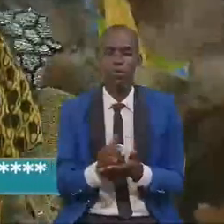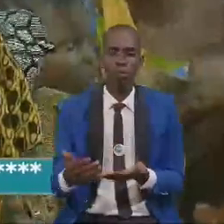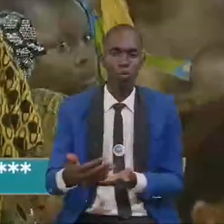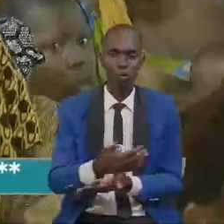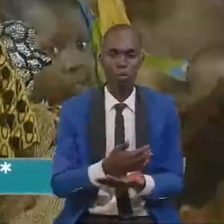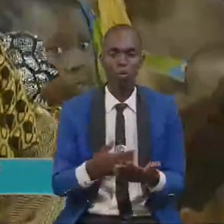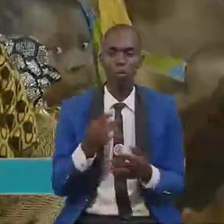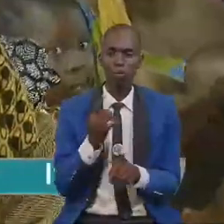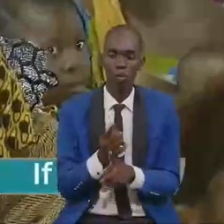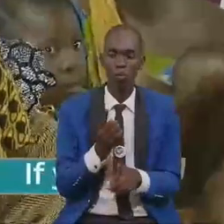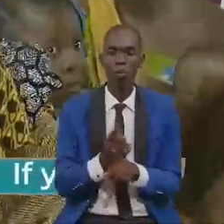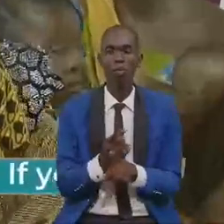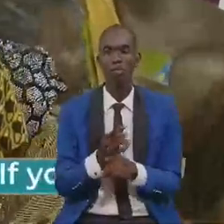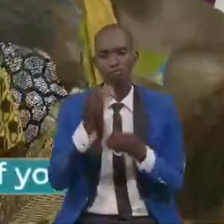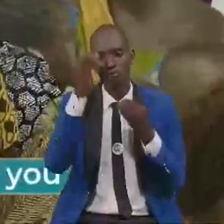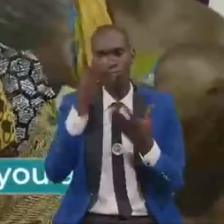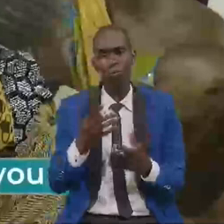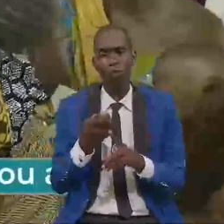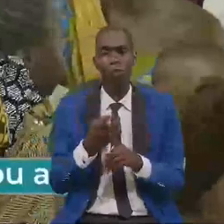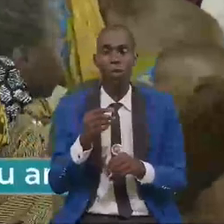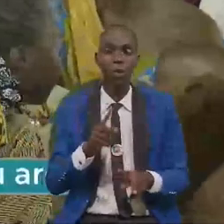conseiller pour les informations